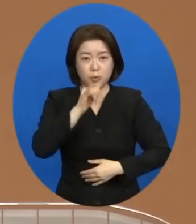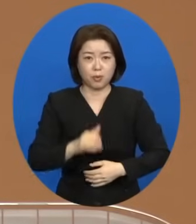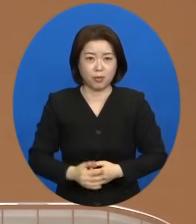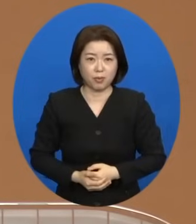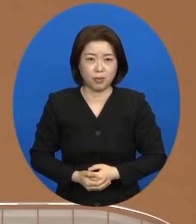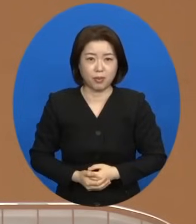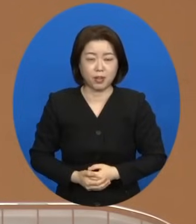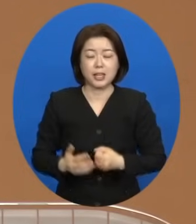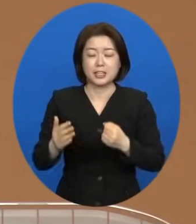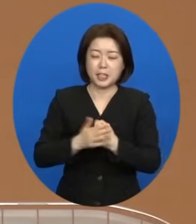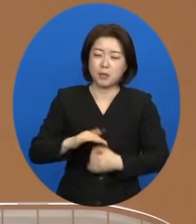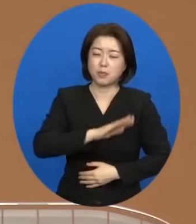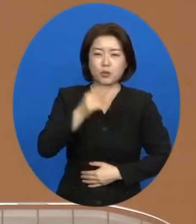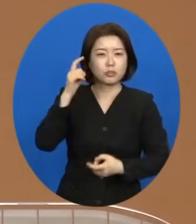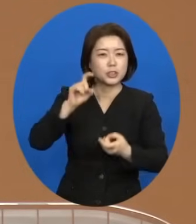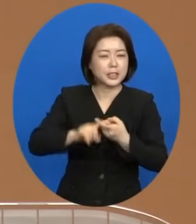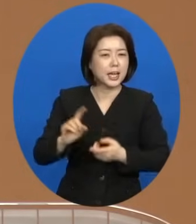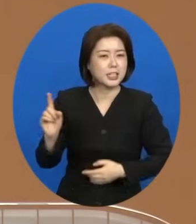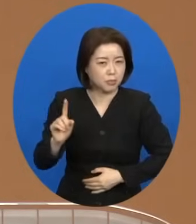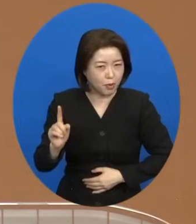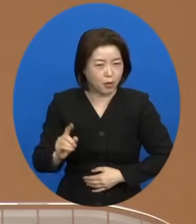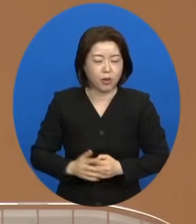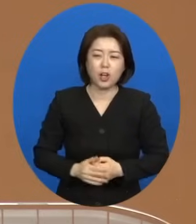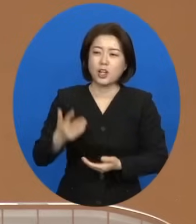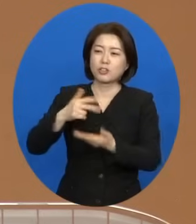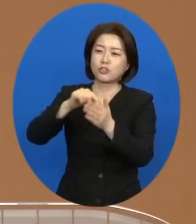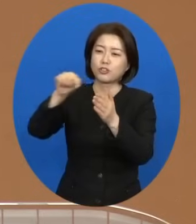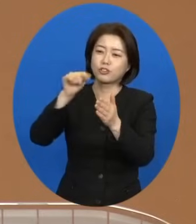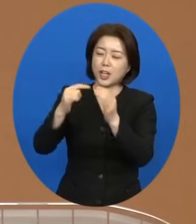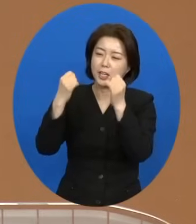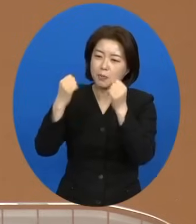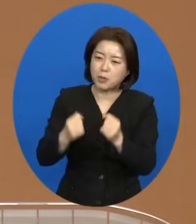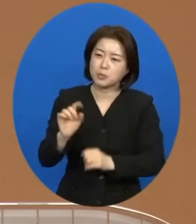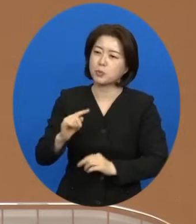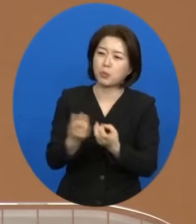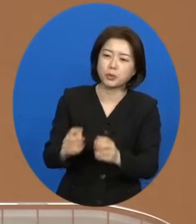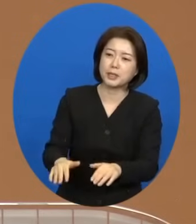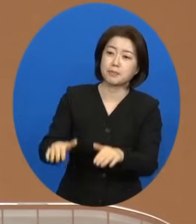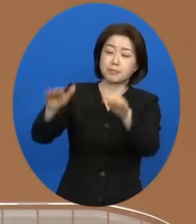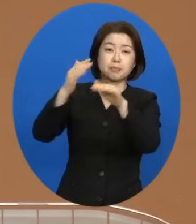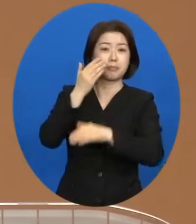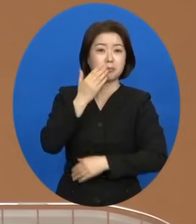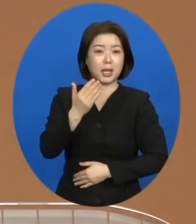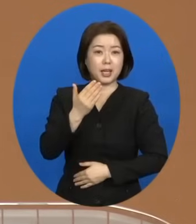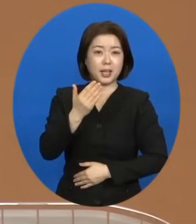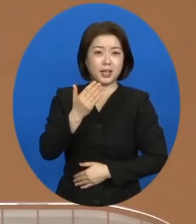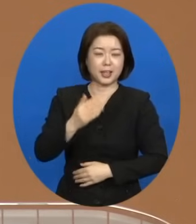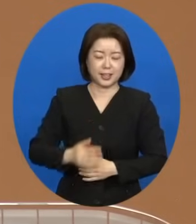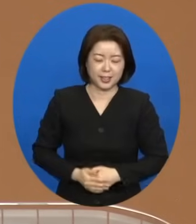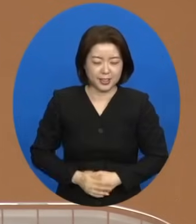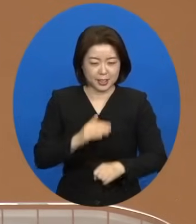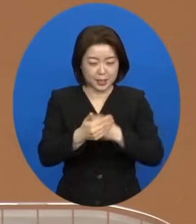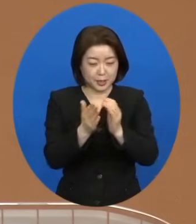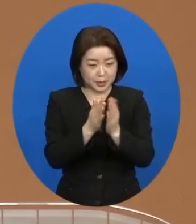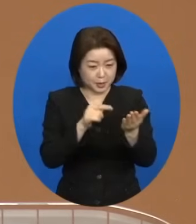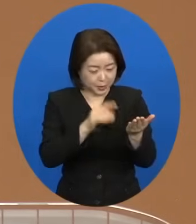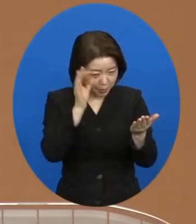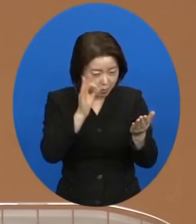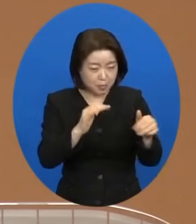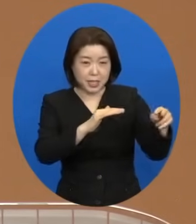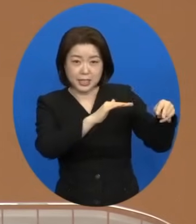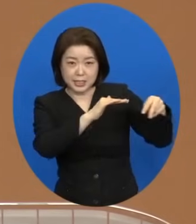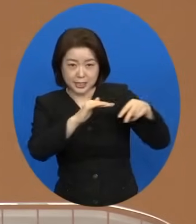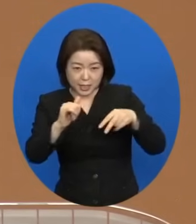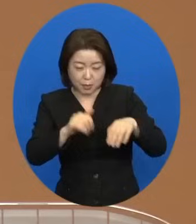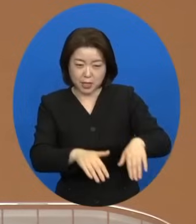우리가 어떻게 주 안에 머물러서 자라날 수가 있을까는 것이죠 오늘 본문에 의하면 어떻게 자라나면 사무엘이